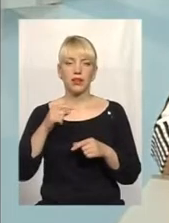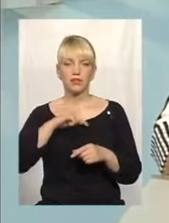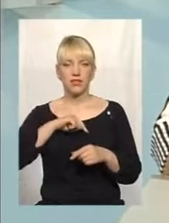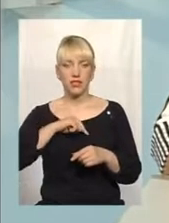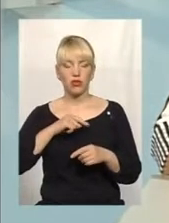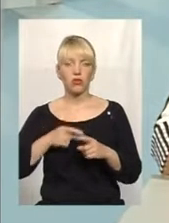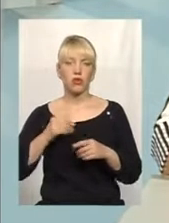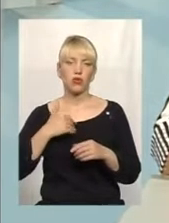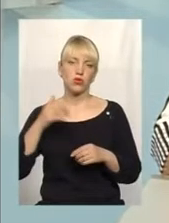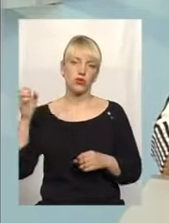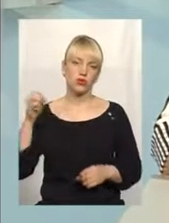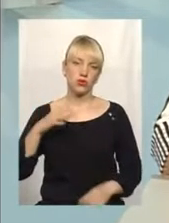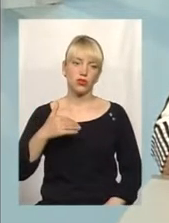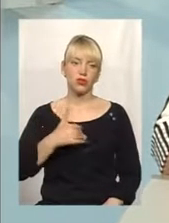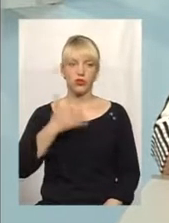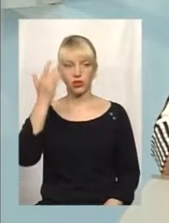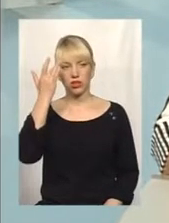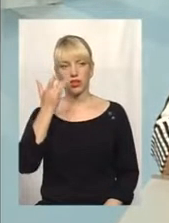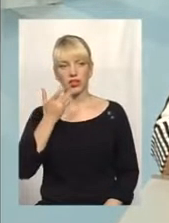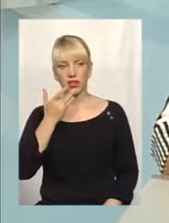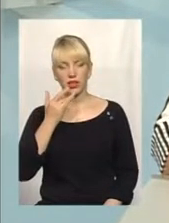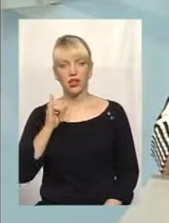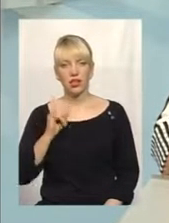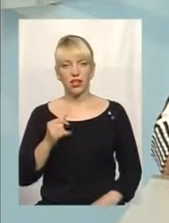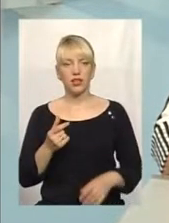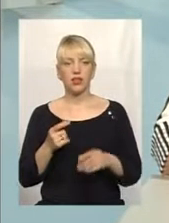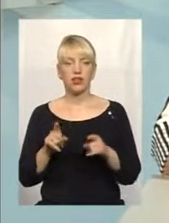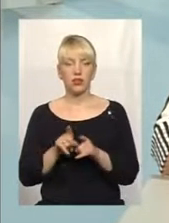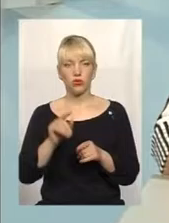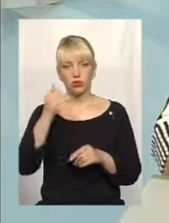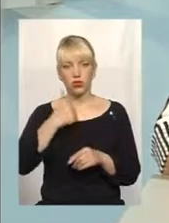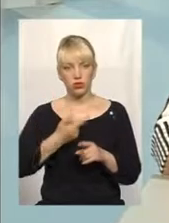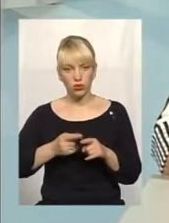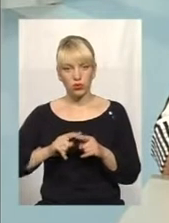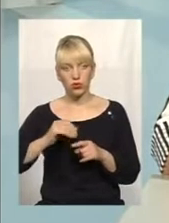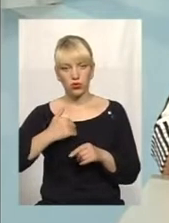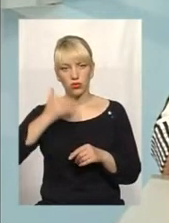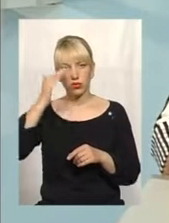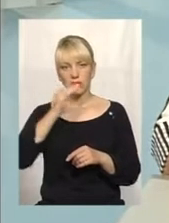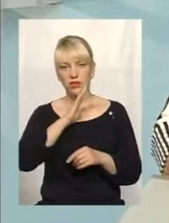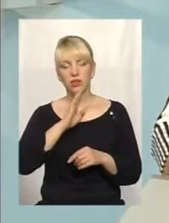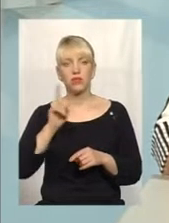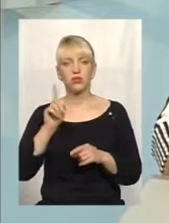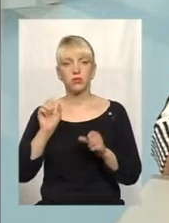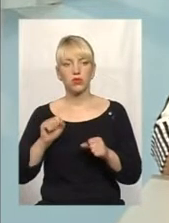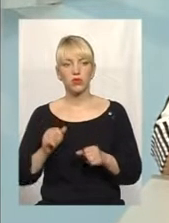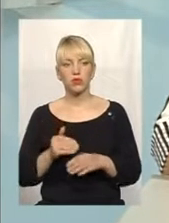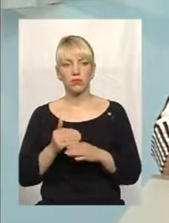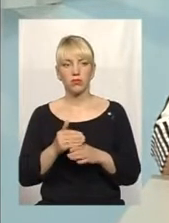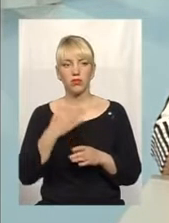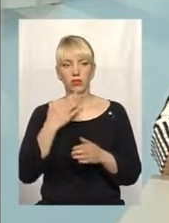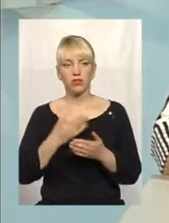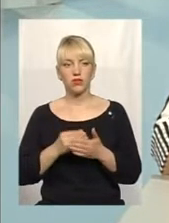Вони хочуть сонечка, вони хочуть літа. Ну і, звичайно, не менше цього хочуть батьки для того, щоб змогти допомогти своїм дітям